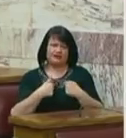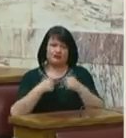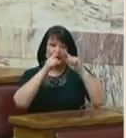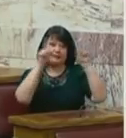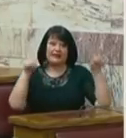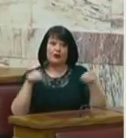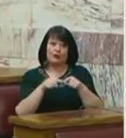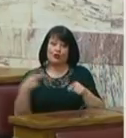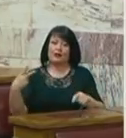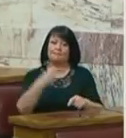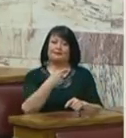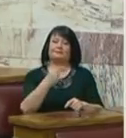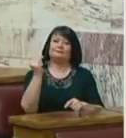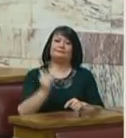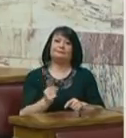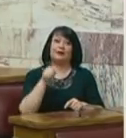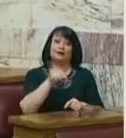ο οριμαγδός των μηνύσεων.